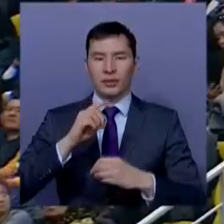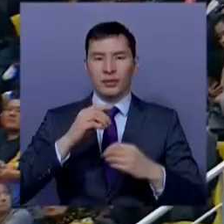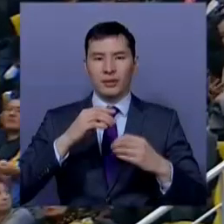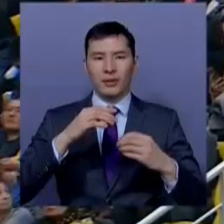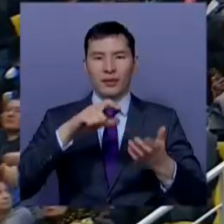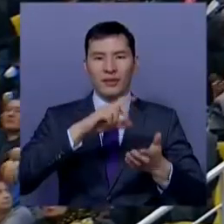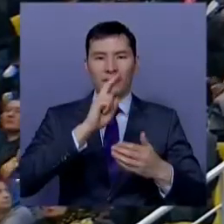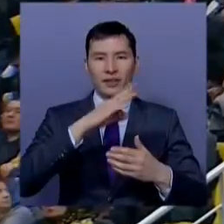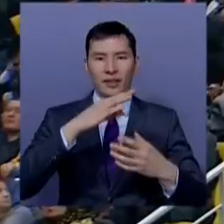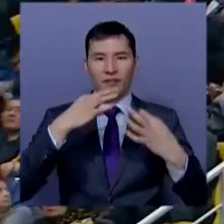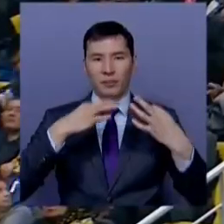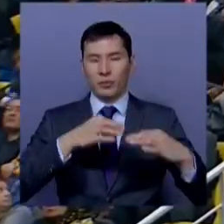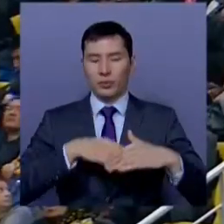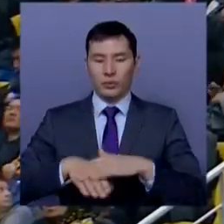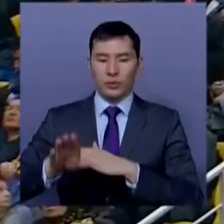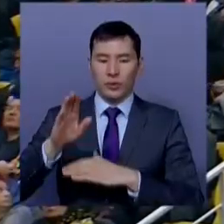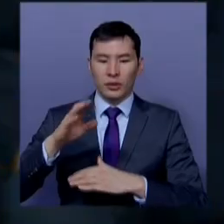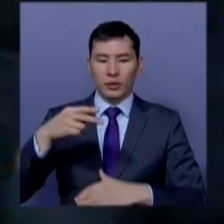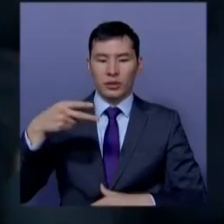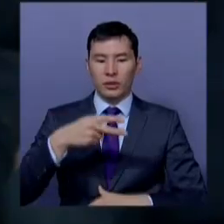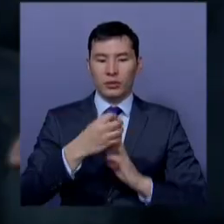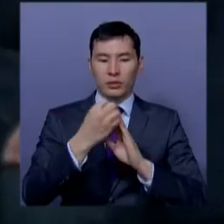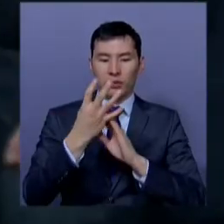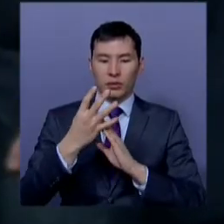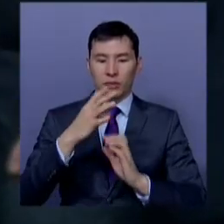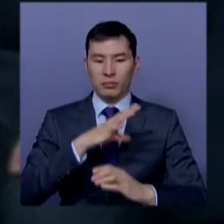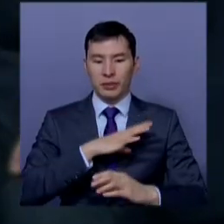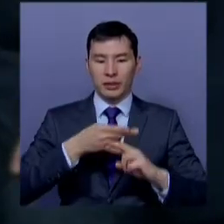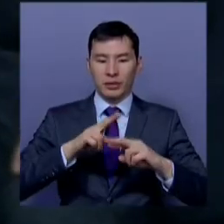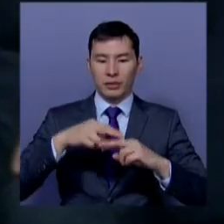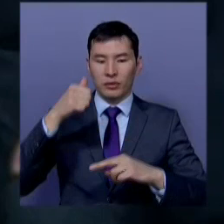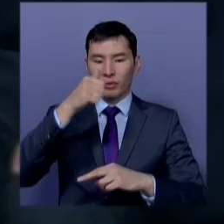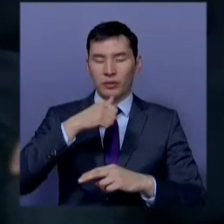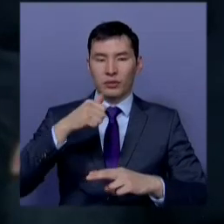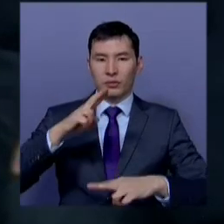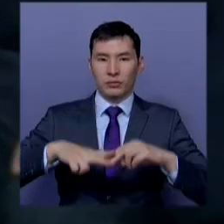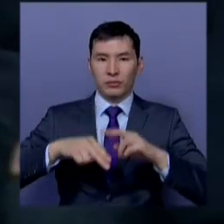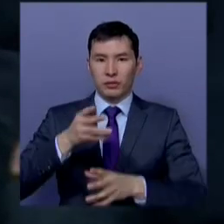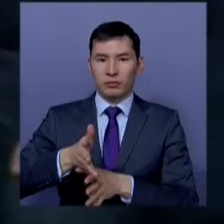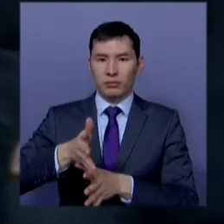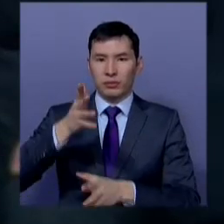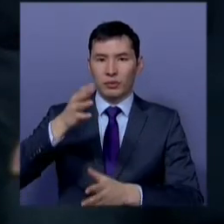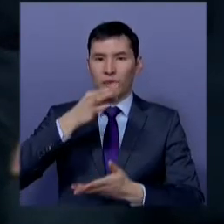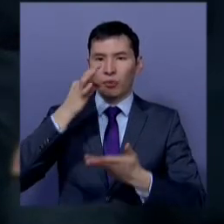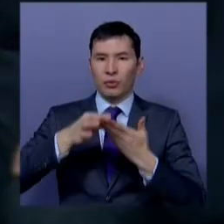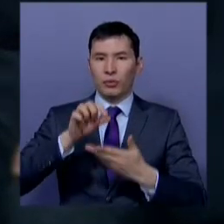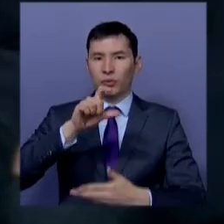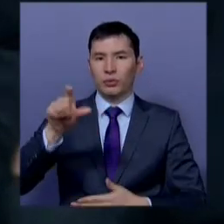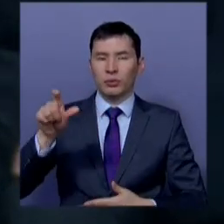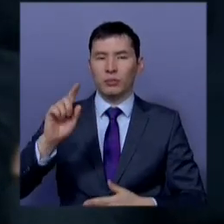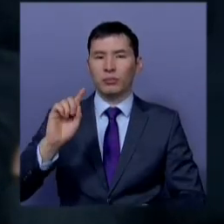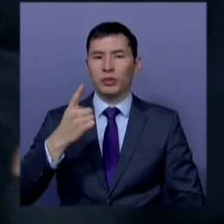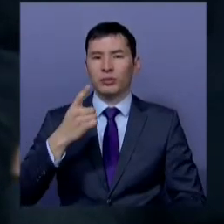бұрын 2013-14 жылы сол ғимаратты салған бақылаушы, құрылысшы органдар неге нашар жұмыс